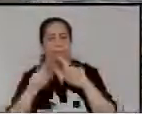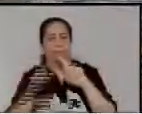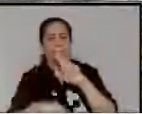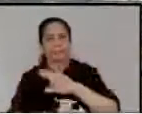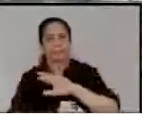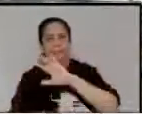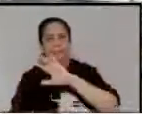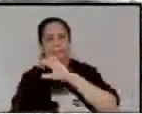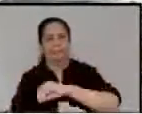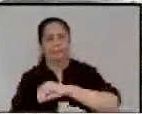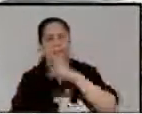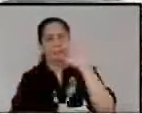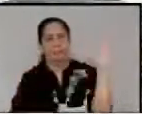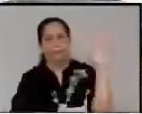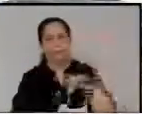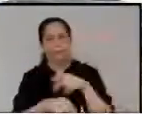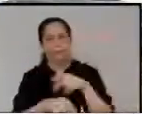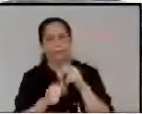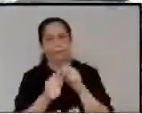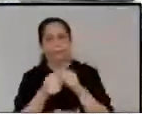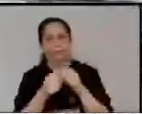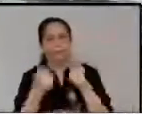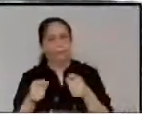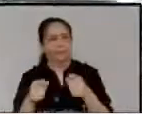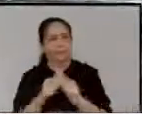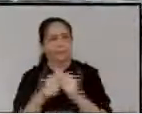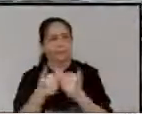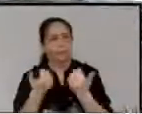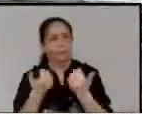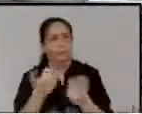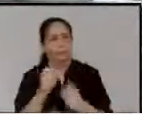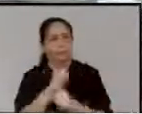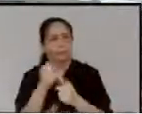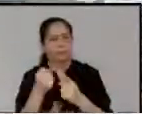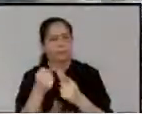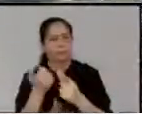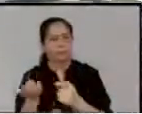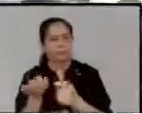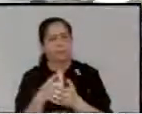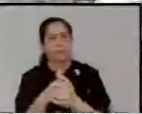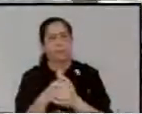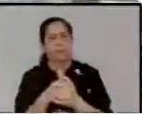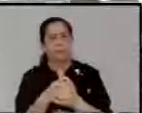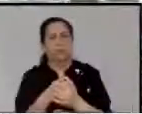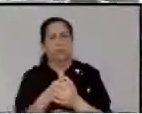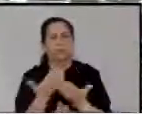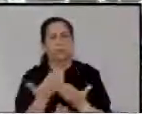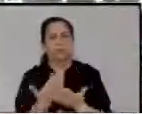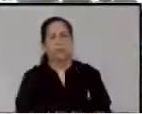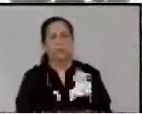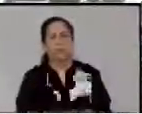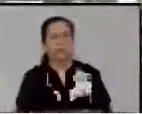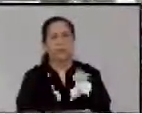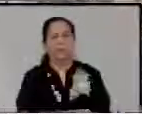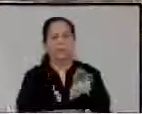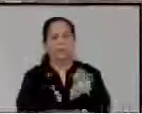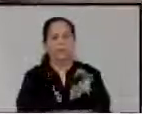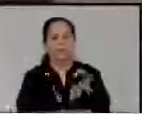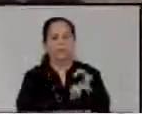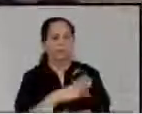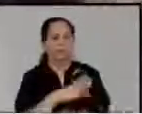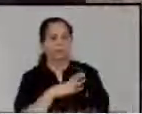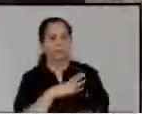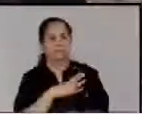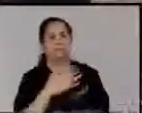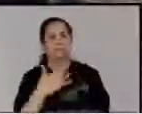sa asawa ko ay na tangay na sa alon. Pinuntahan niya. Tapos sabi ko